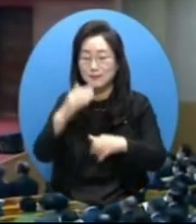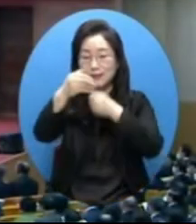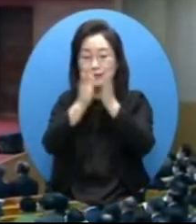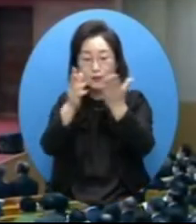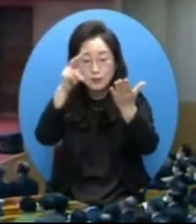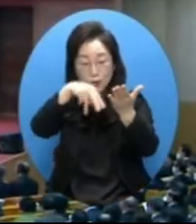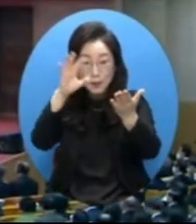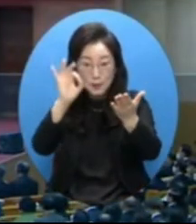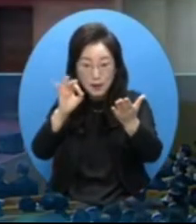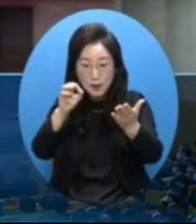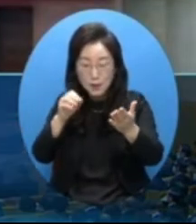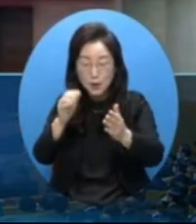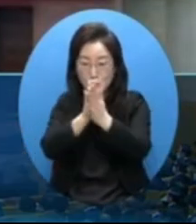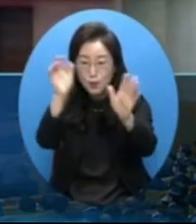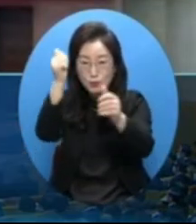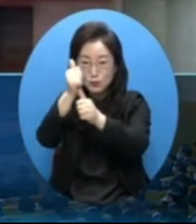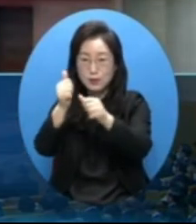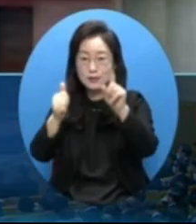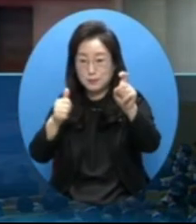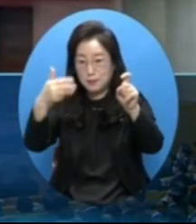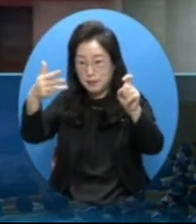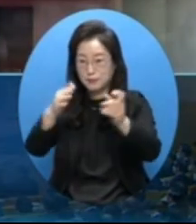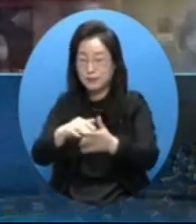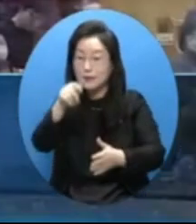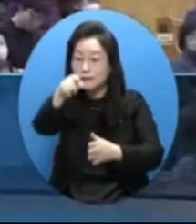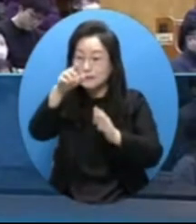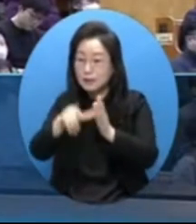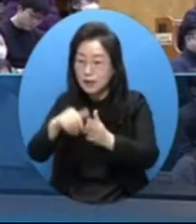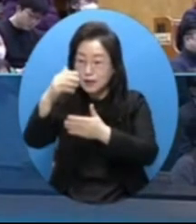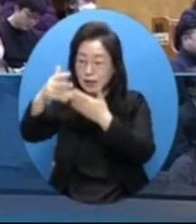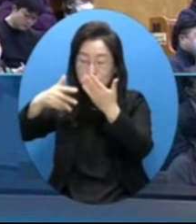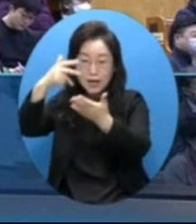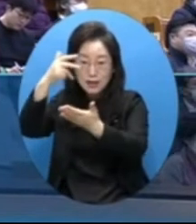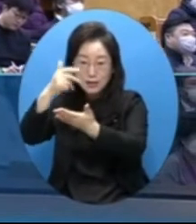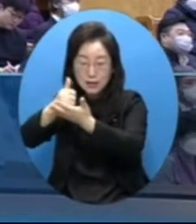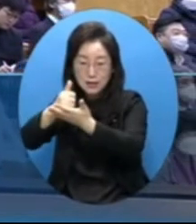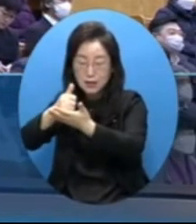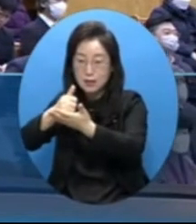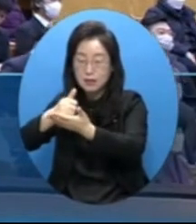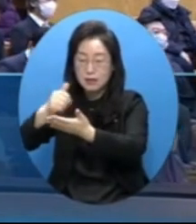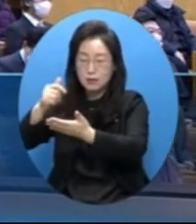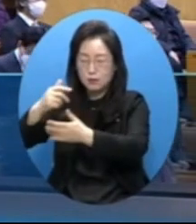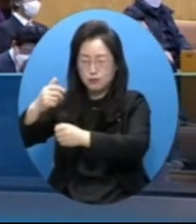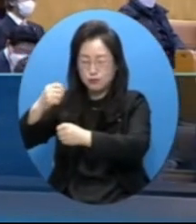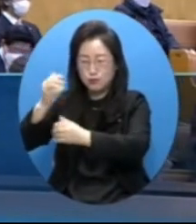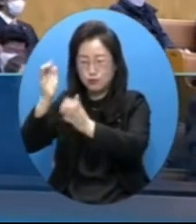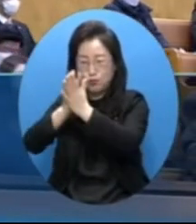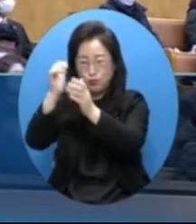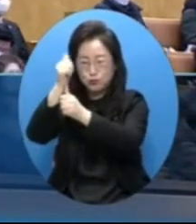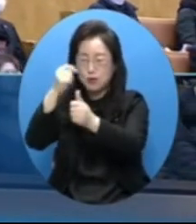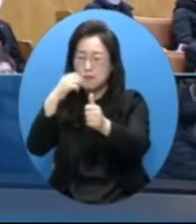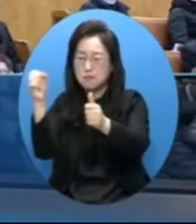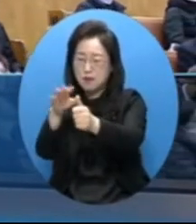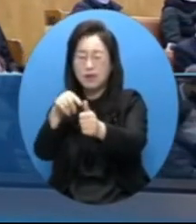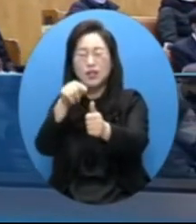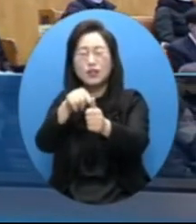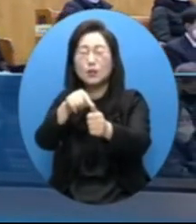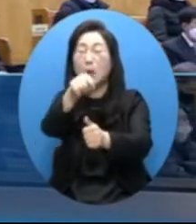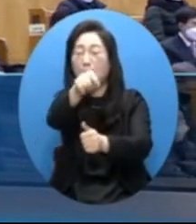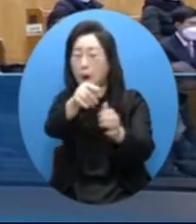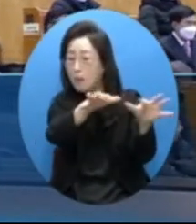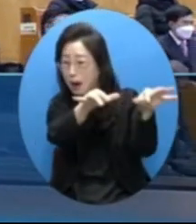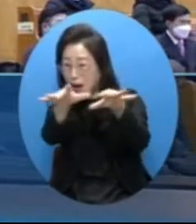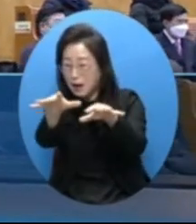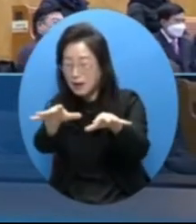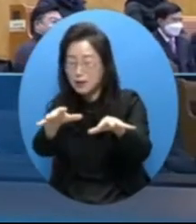성경은 말씀합니다 여호수아서 10장 8절입니다 그때에 하나님께서 여호수아에게 이르시되 그들을 두려워하지 말라 내가 그들을 내 손에 넘겨 주었으니